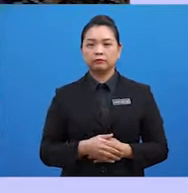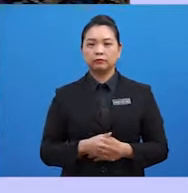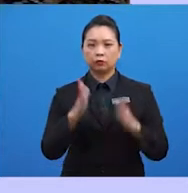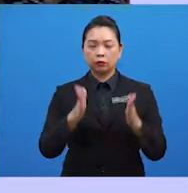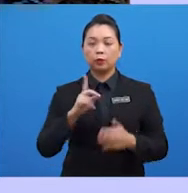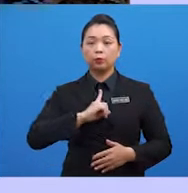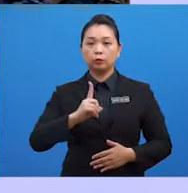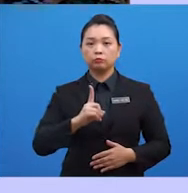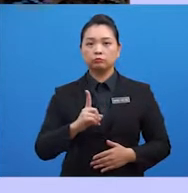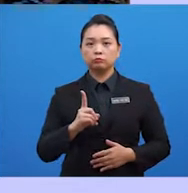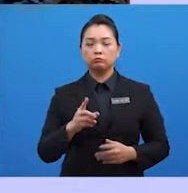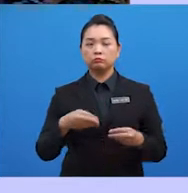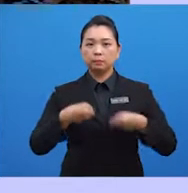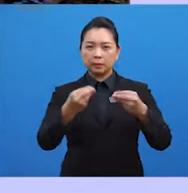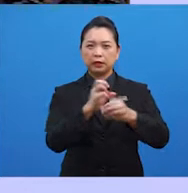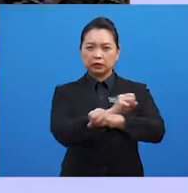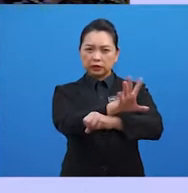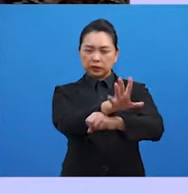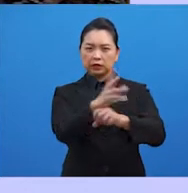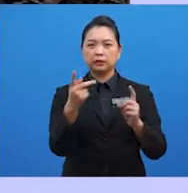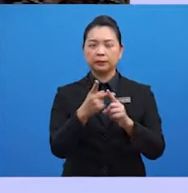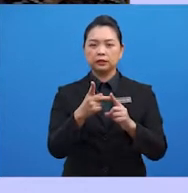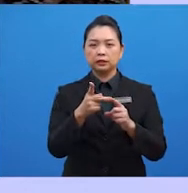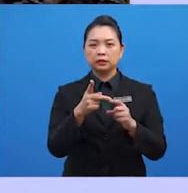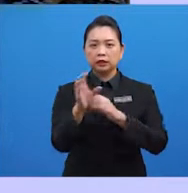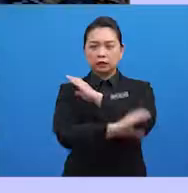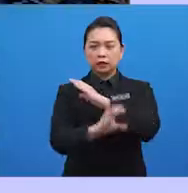negara-negara yang berjiran dengan negara Myanmar.